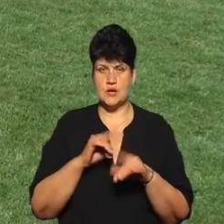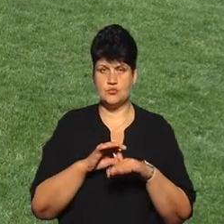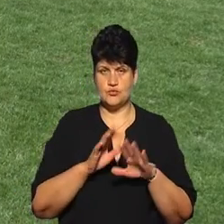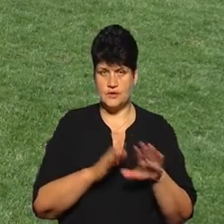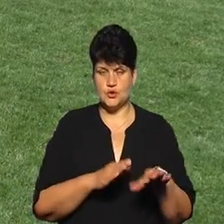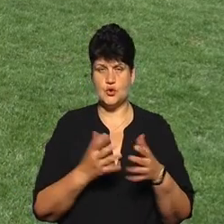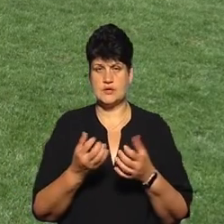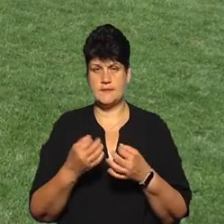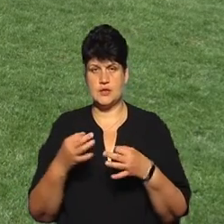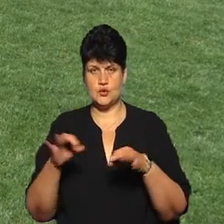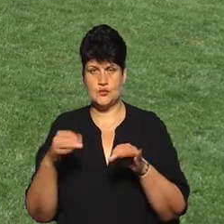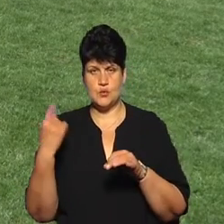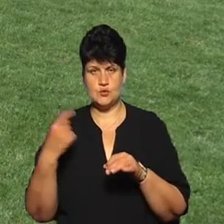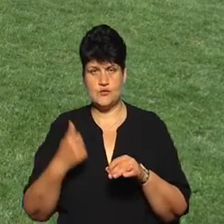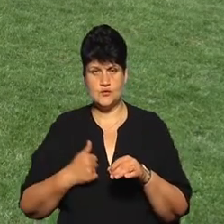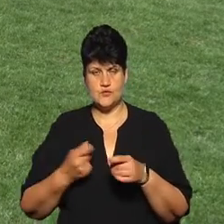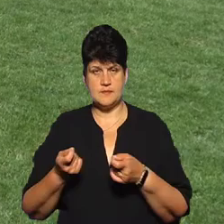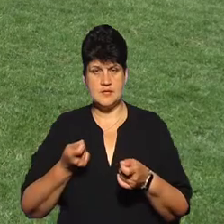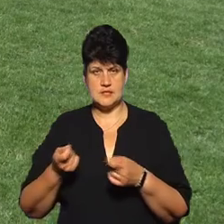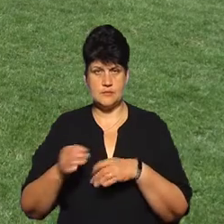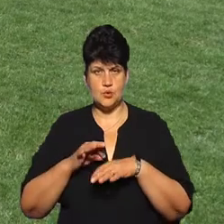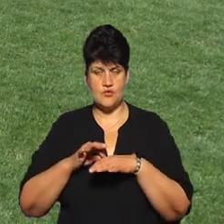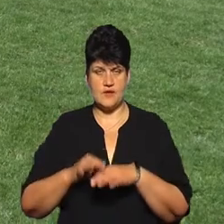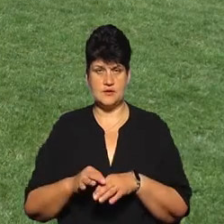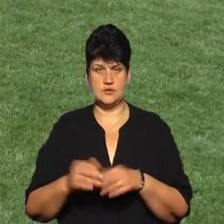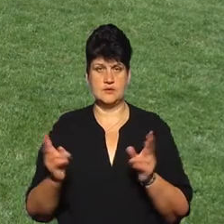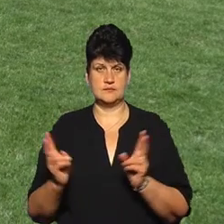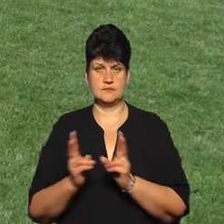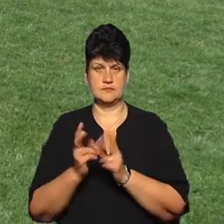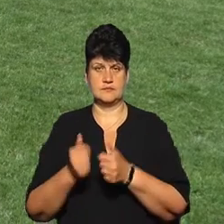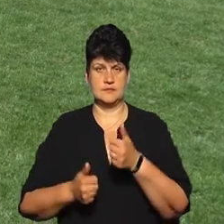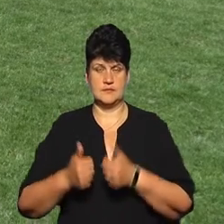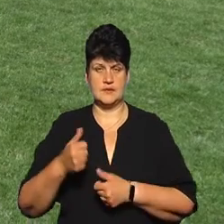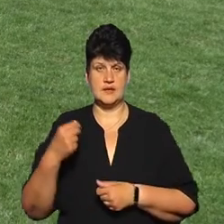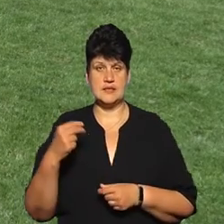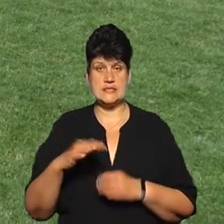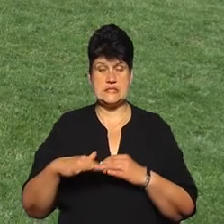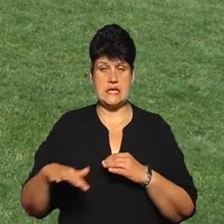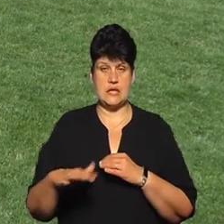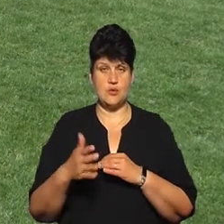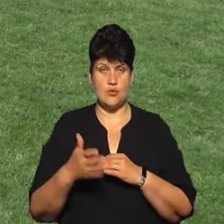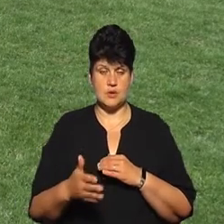від обласної військової адміністрації щодо проведення матчів на стадіоні. От поле